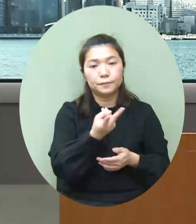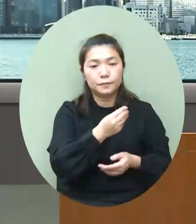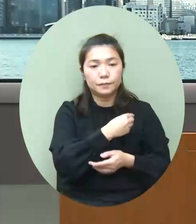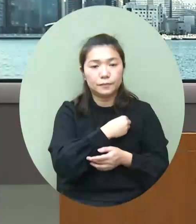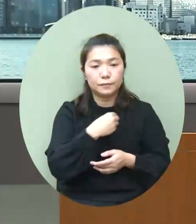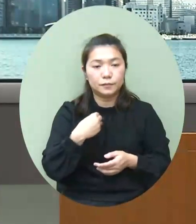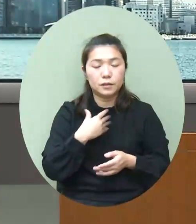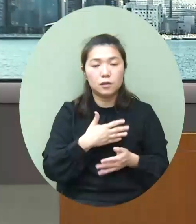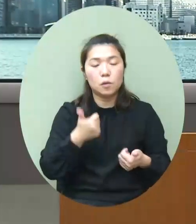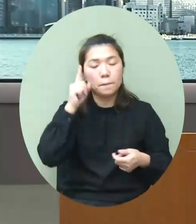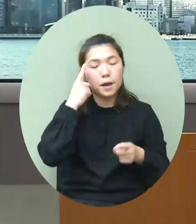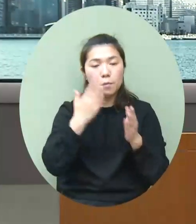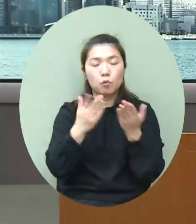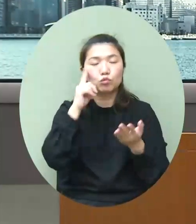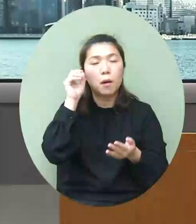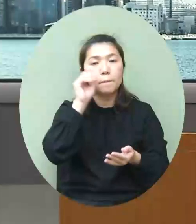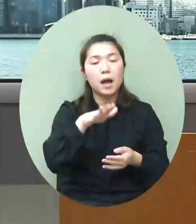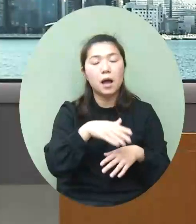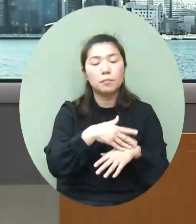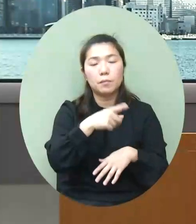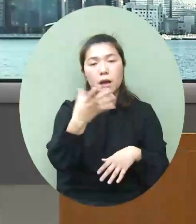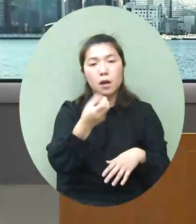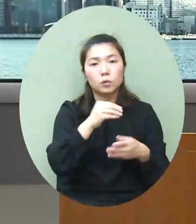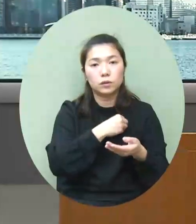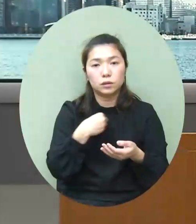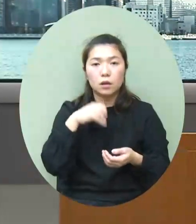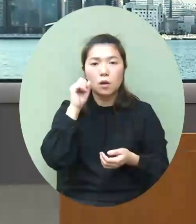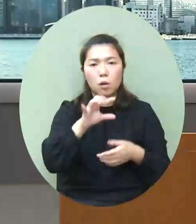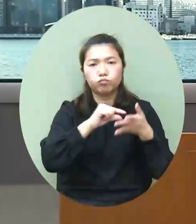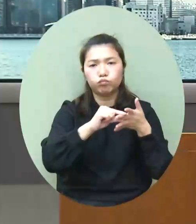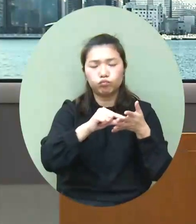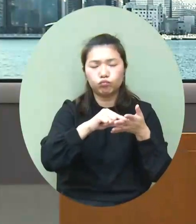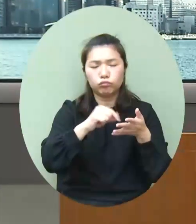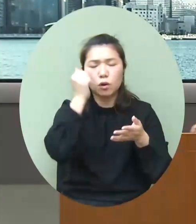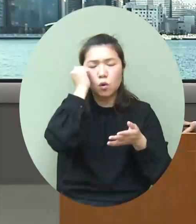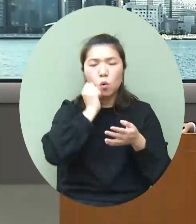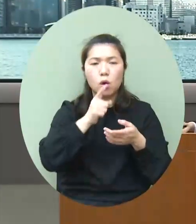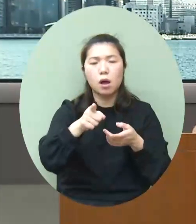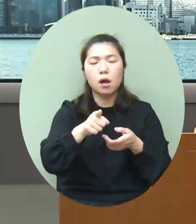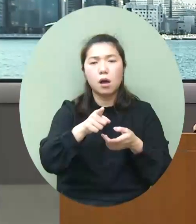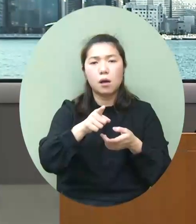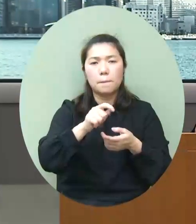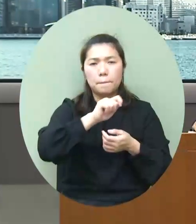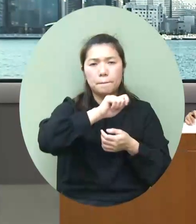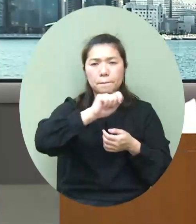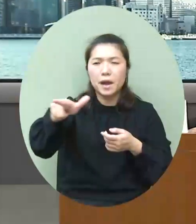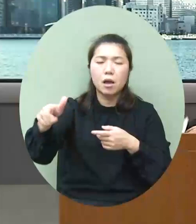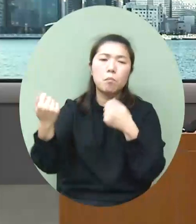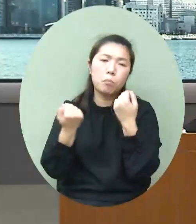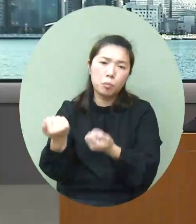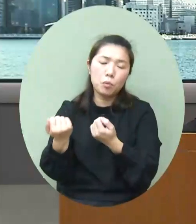两位医生你好，我是明报。首先想问欧医生，刚才说院舍长者的死亡率高